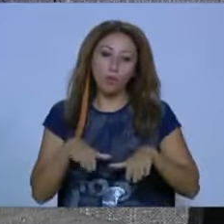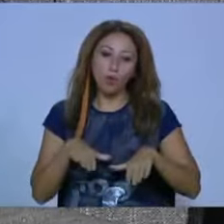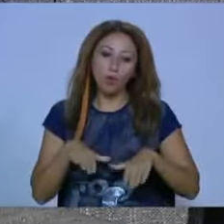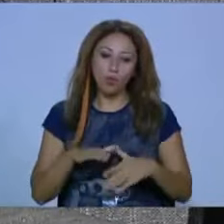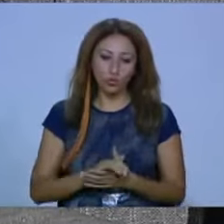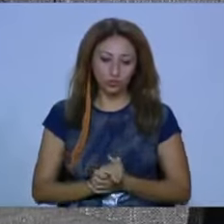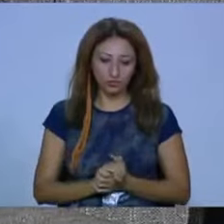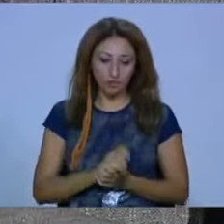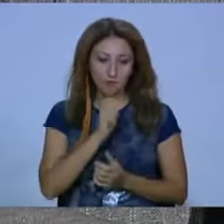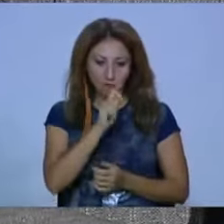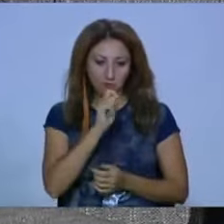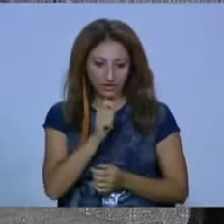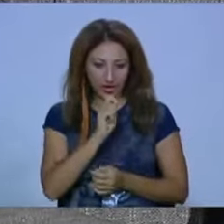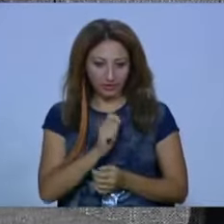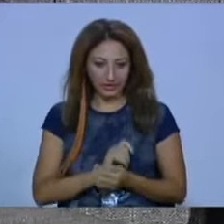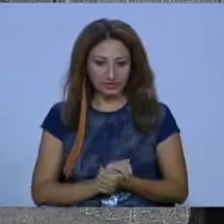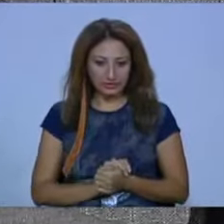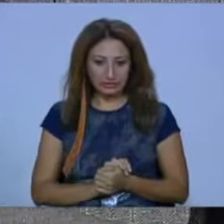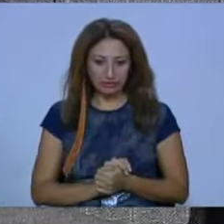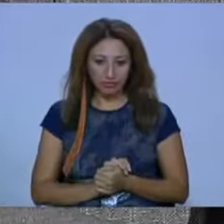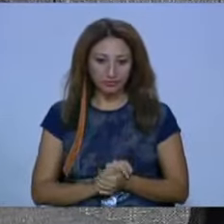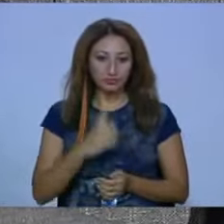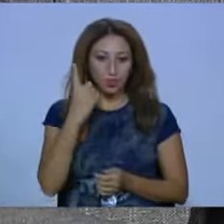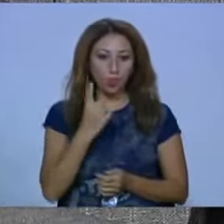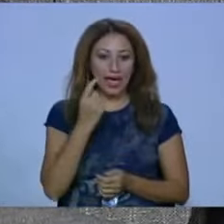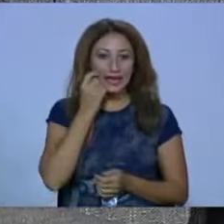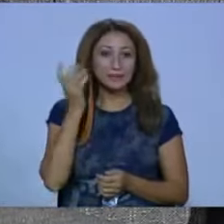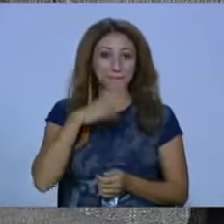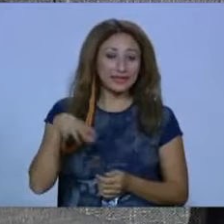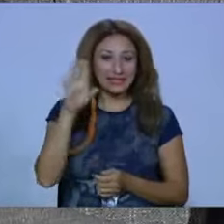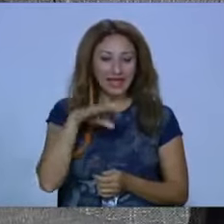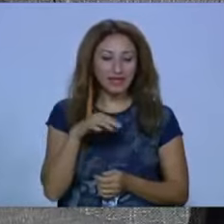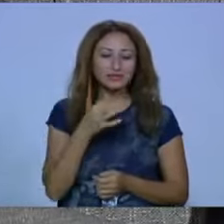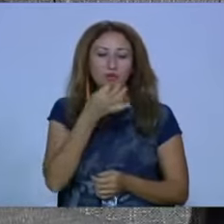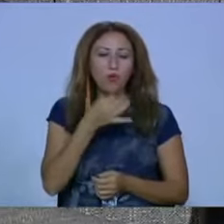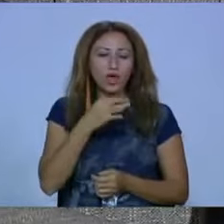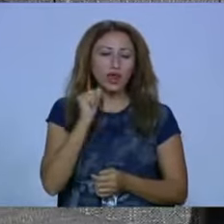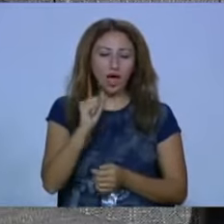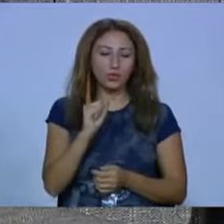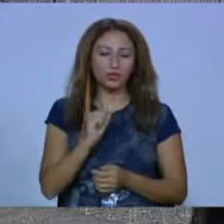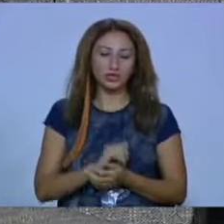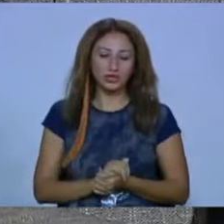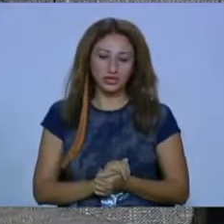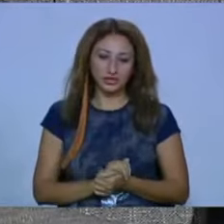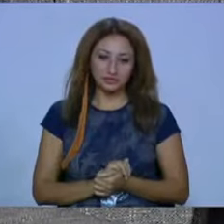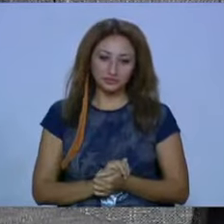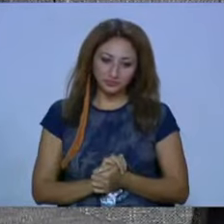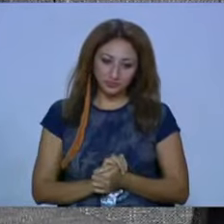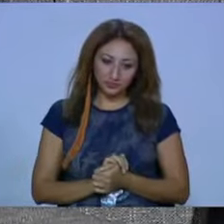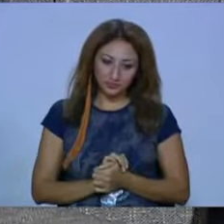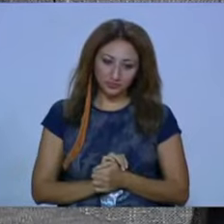في هذا البرنامج، لأنه هو واحد من الناس النادرين القلائل اللي